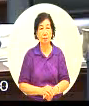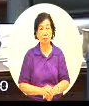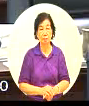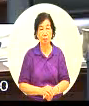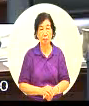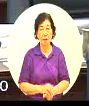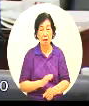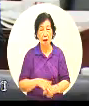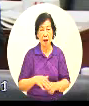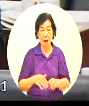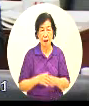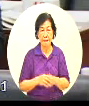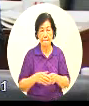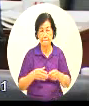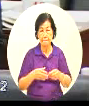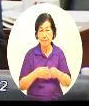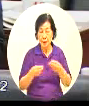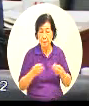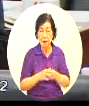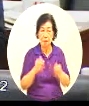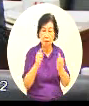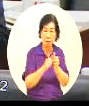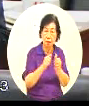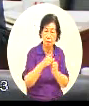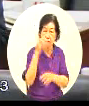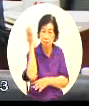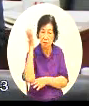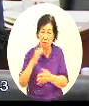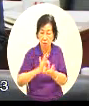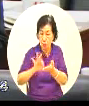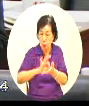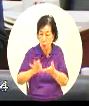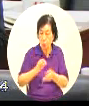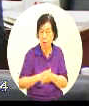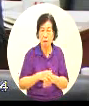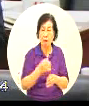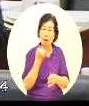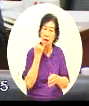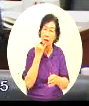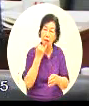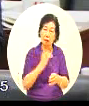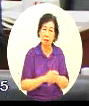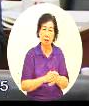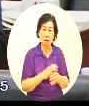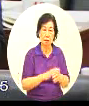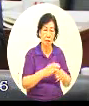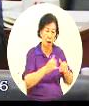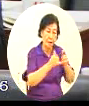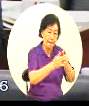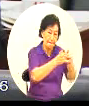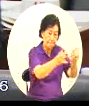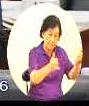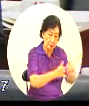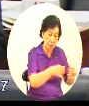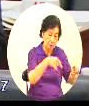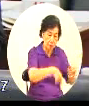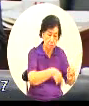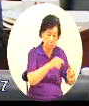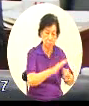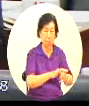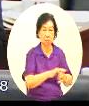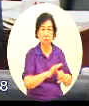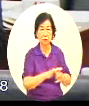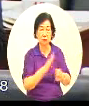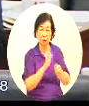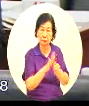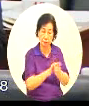靠政府的钱啦，会当去甲民间，甲一寡要做慈善单位吼，会当去接一个。咱政府钱无遐济啦，